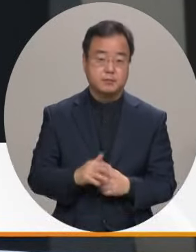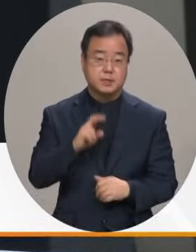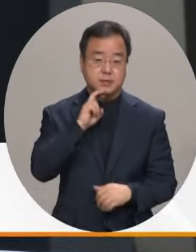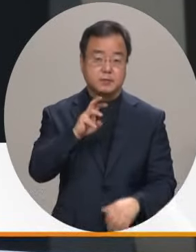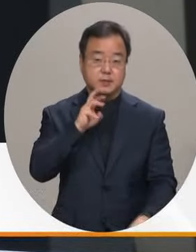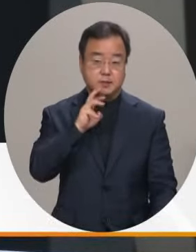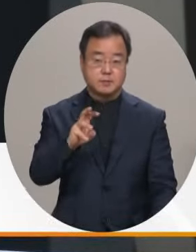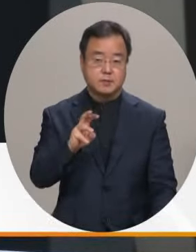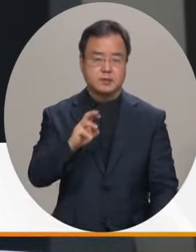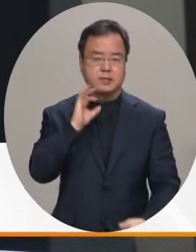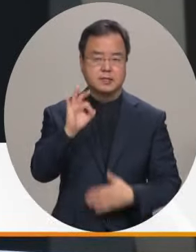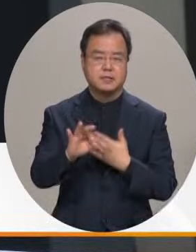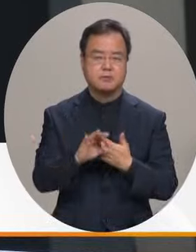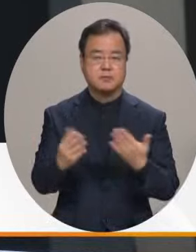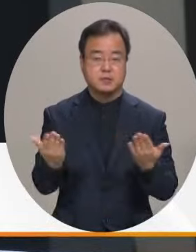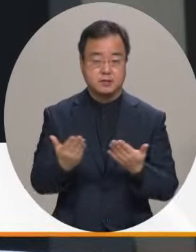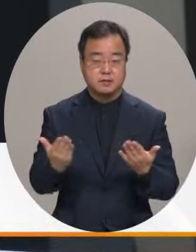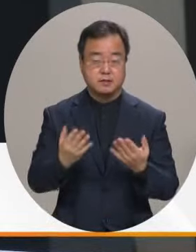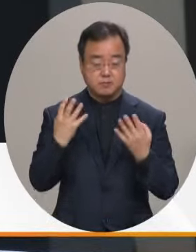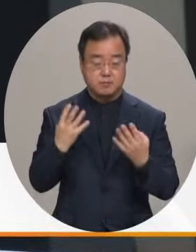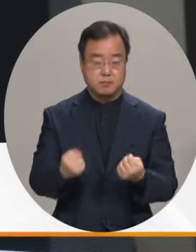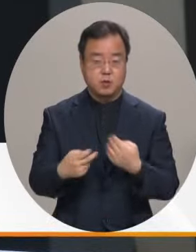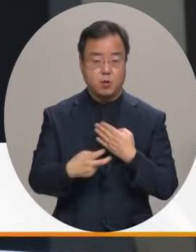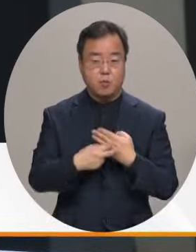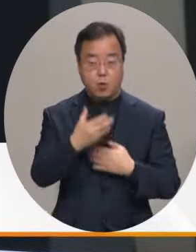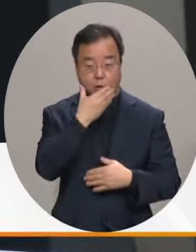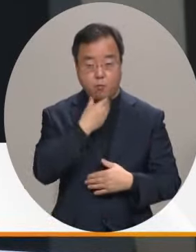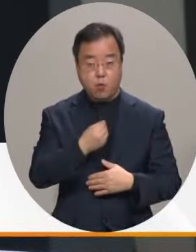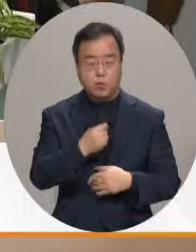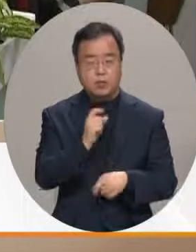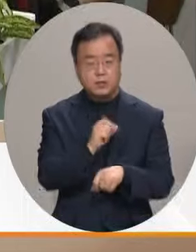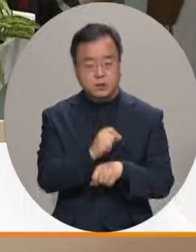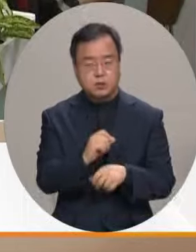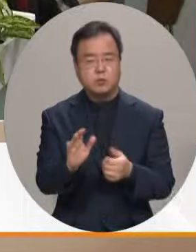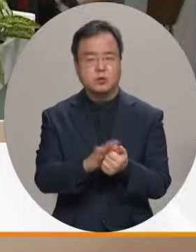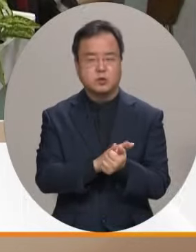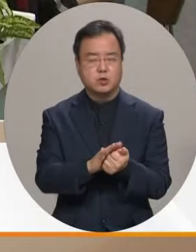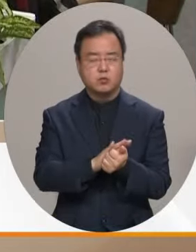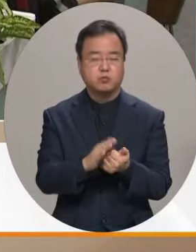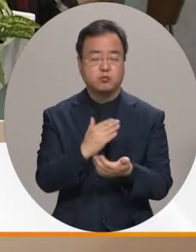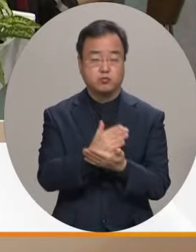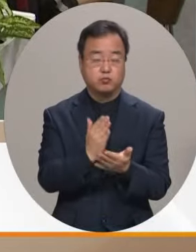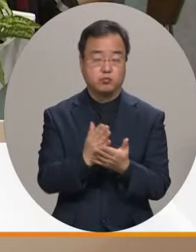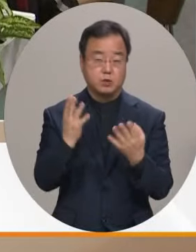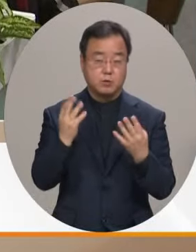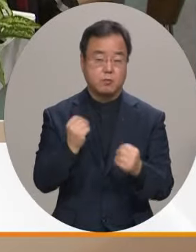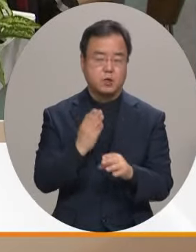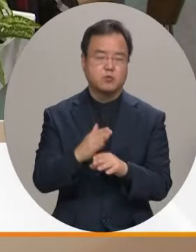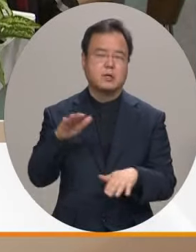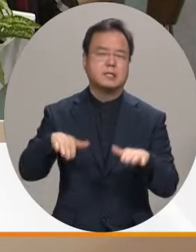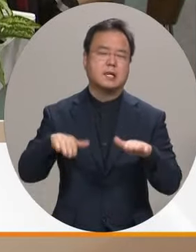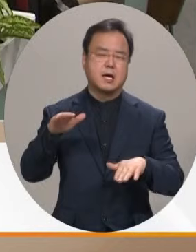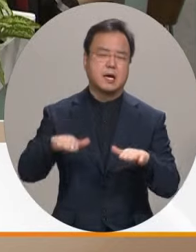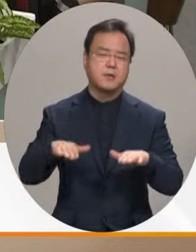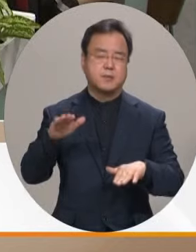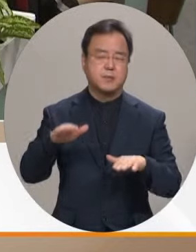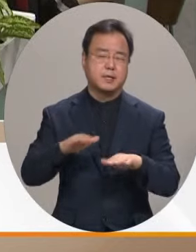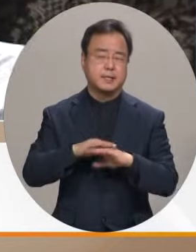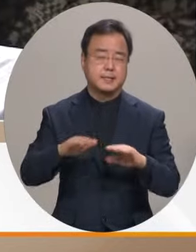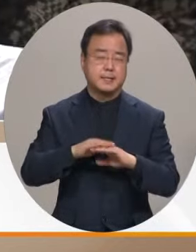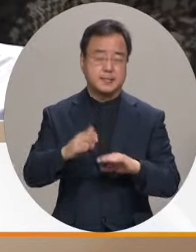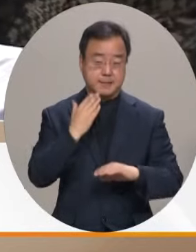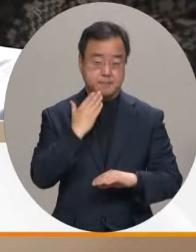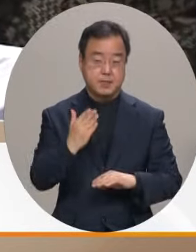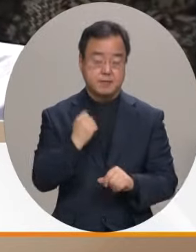비정규직 비율이 높고 보건 복지라는 서비스 사무 직장에 종사하는 규모가 많아 차별과 격차를 해소할 수 있도록